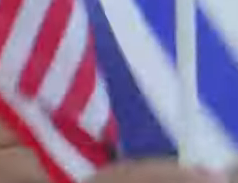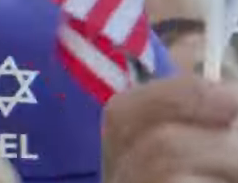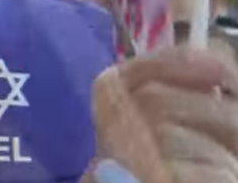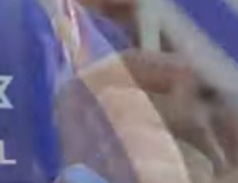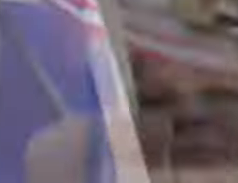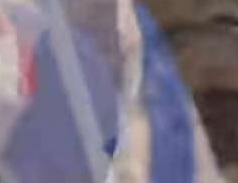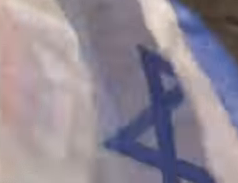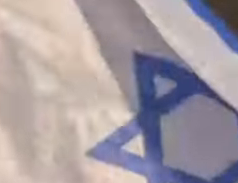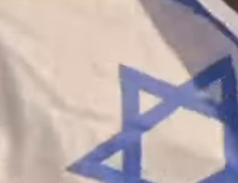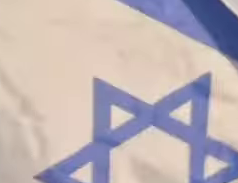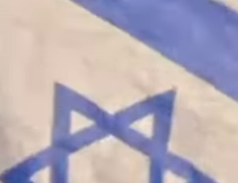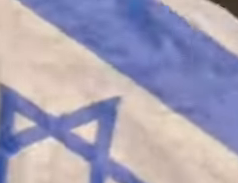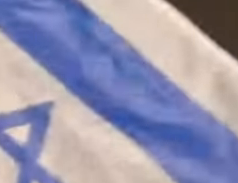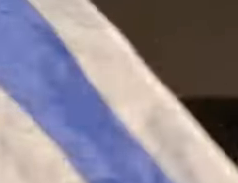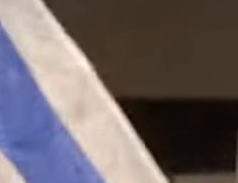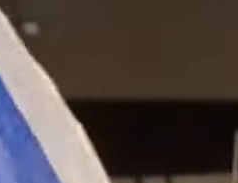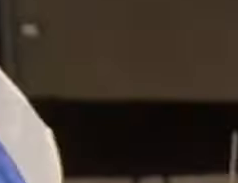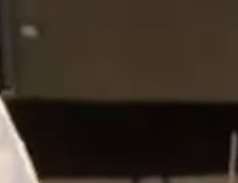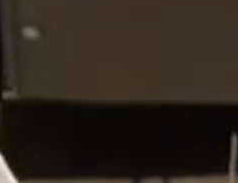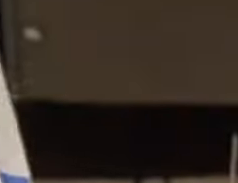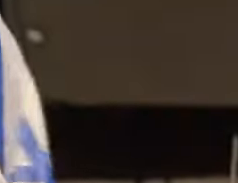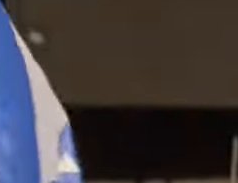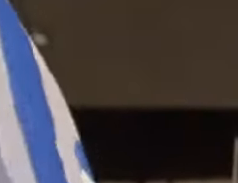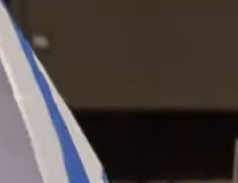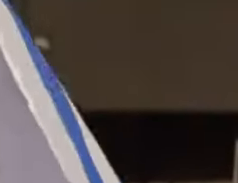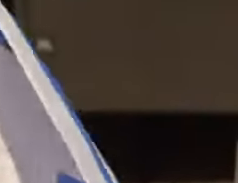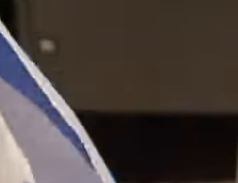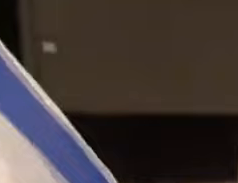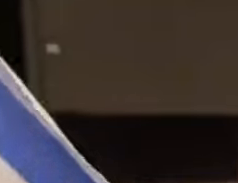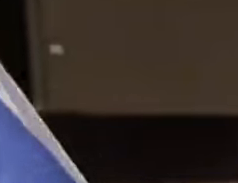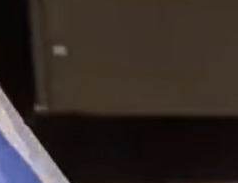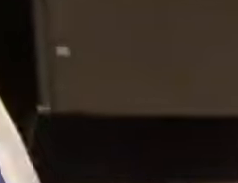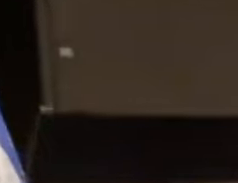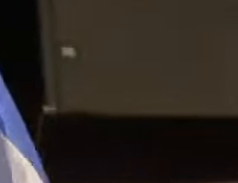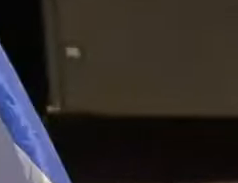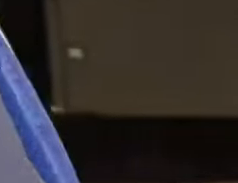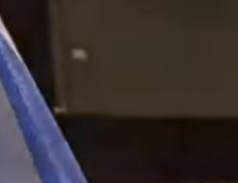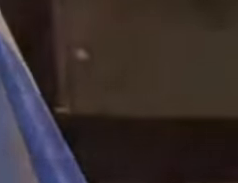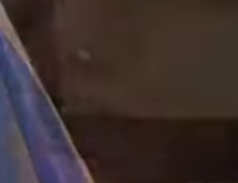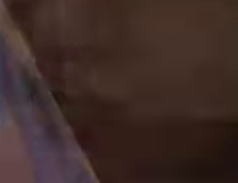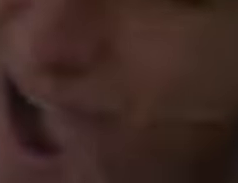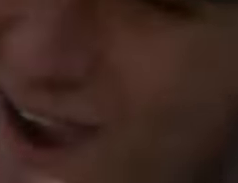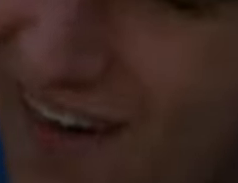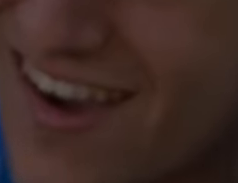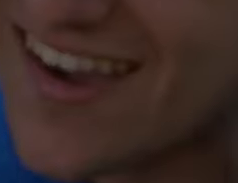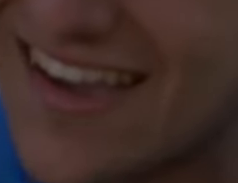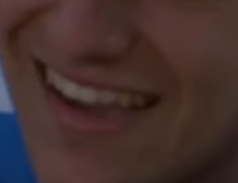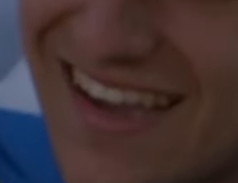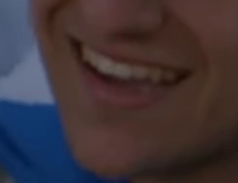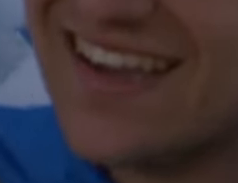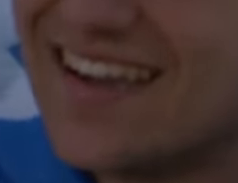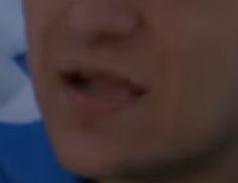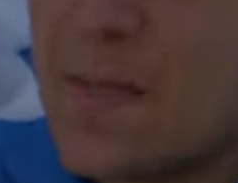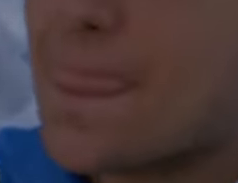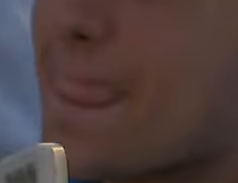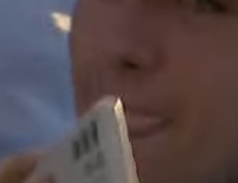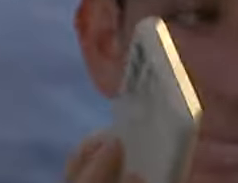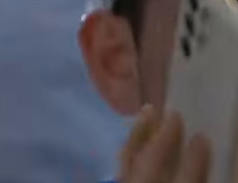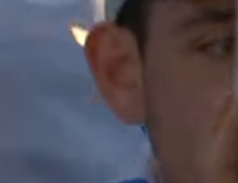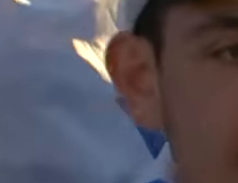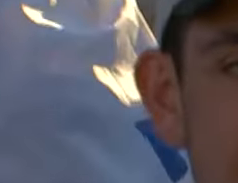משכך כל כאב שבנו, תרפא לנו את הלב. אמן, אמן,